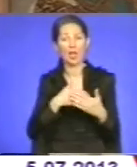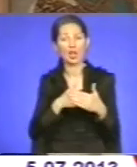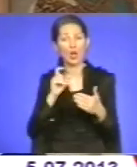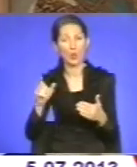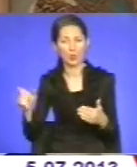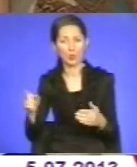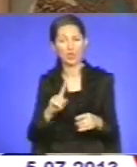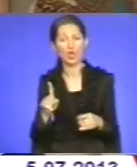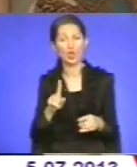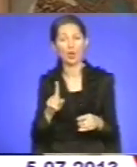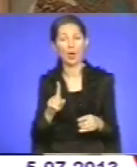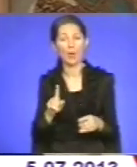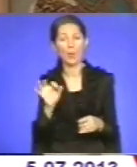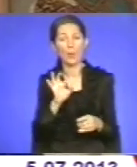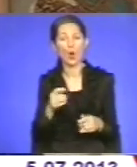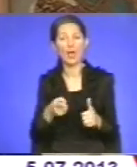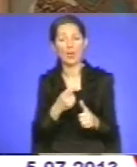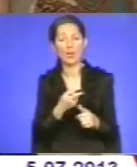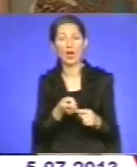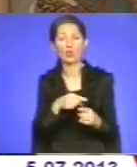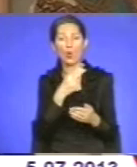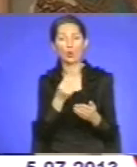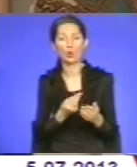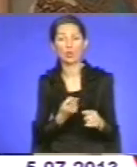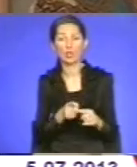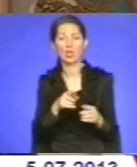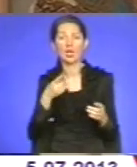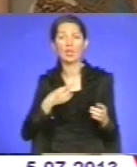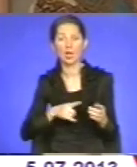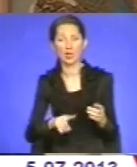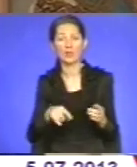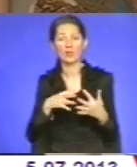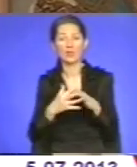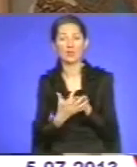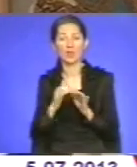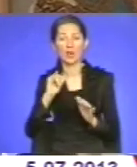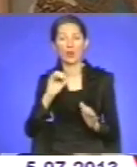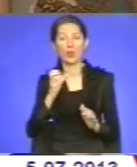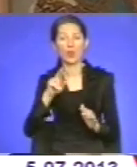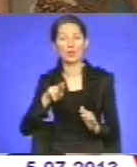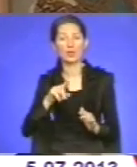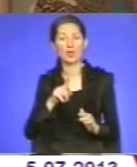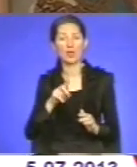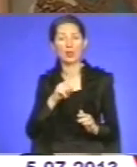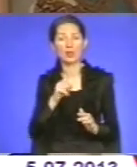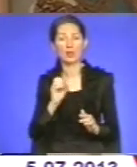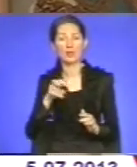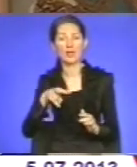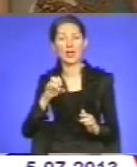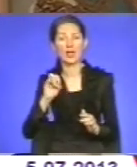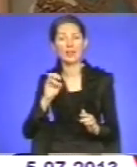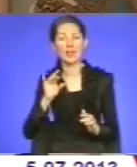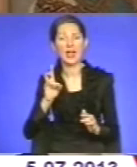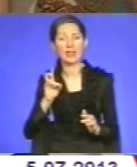про ім'я цього художника, який народився в селі Устя-Зелене Монастирського району,